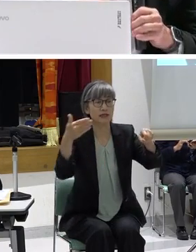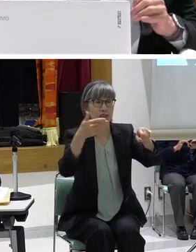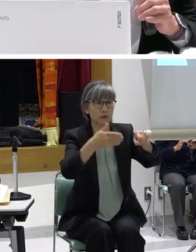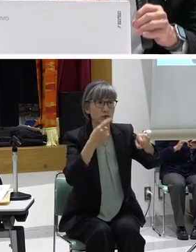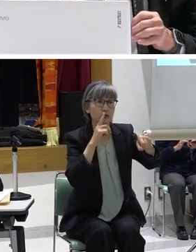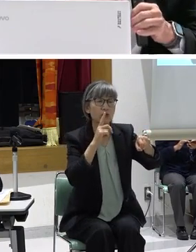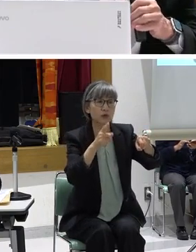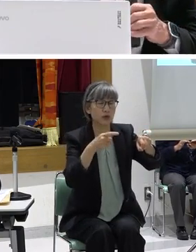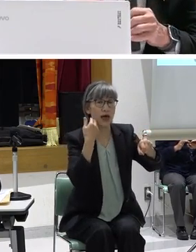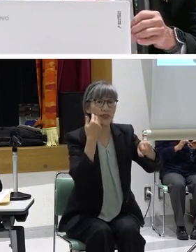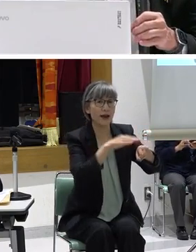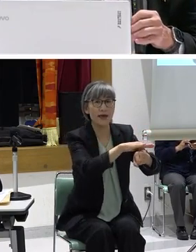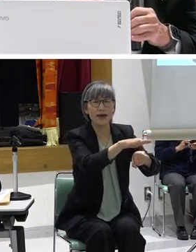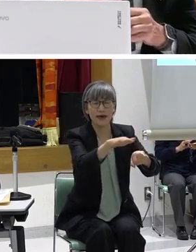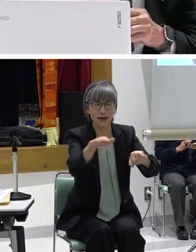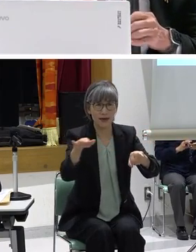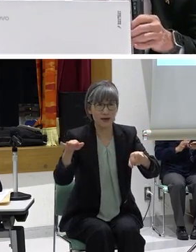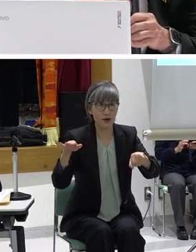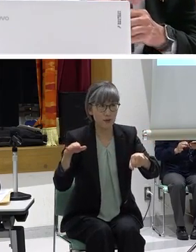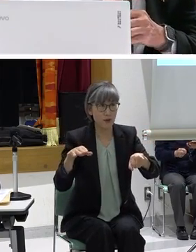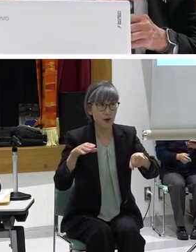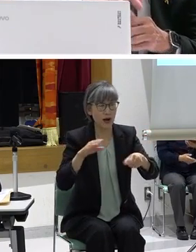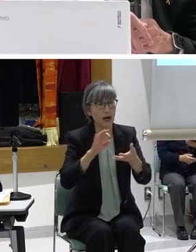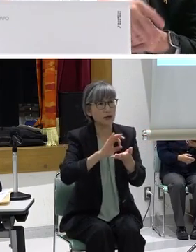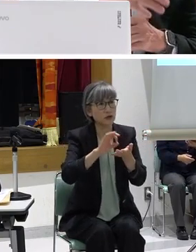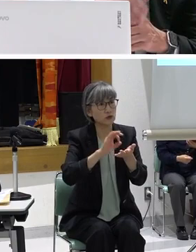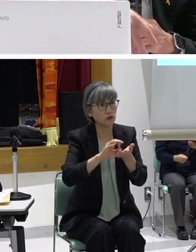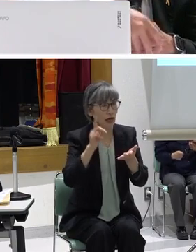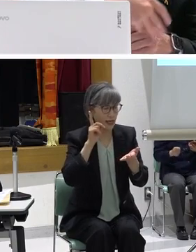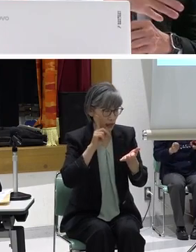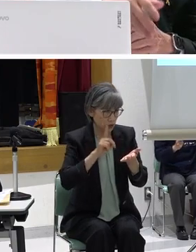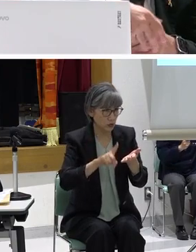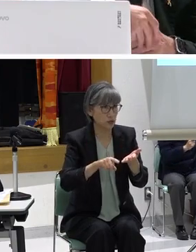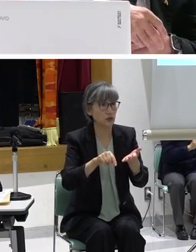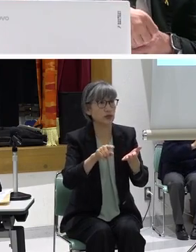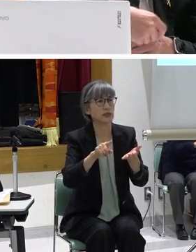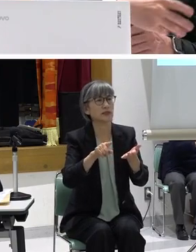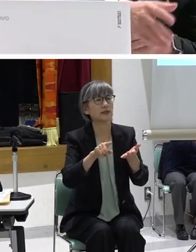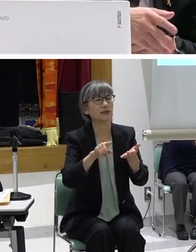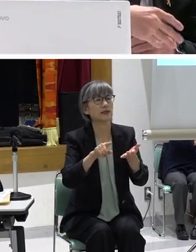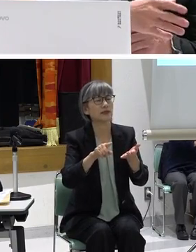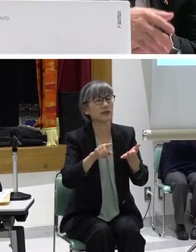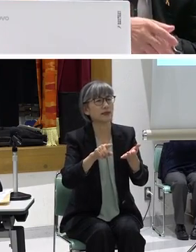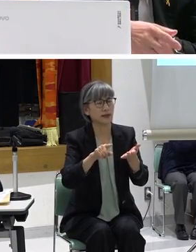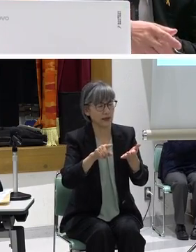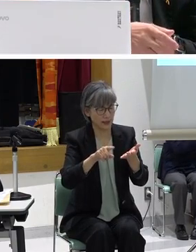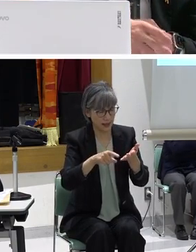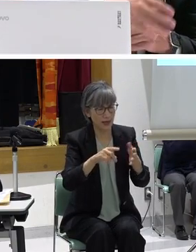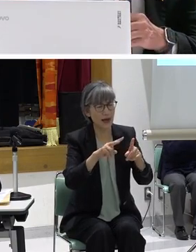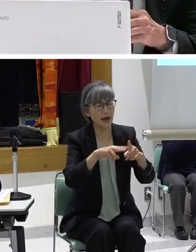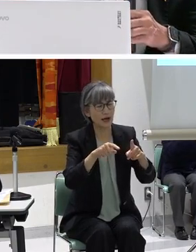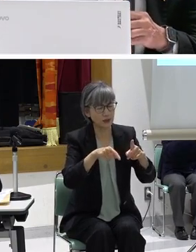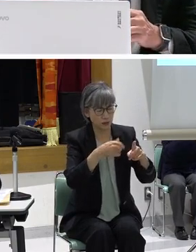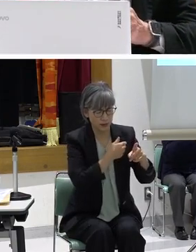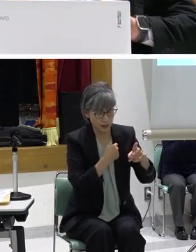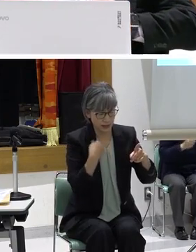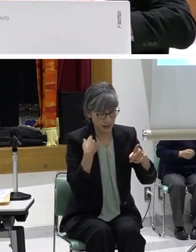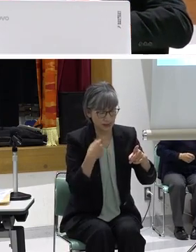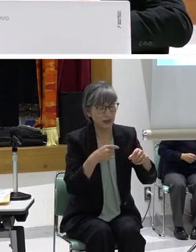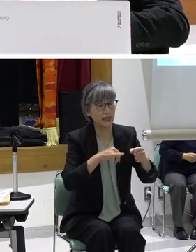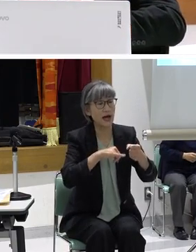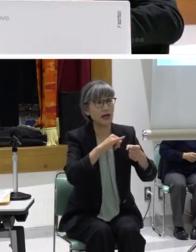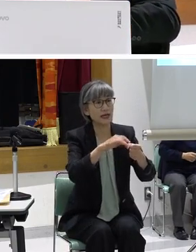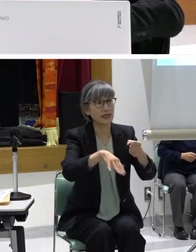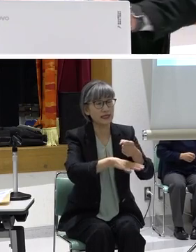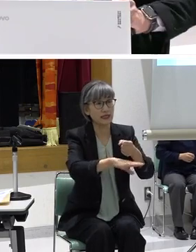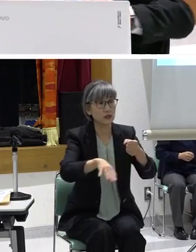もがこう、使ったり、こう、なんていうか、会場に出入りできたり、でインクルーシブ、